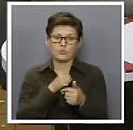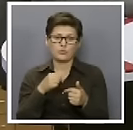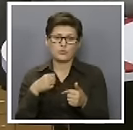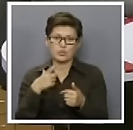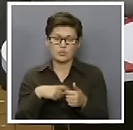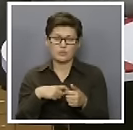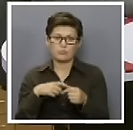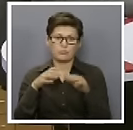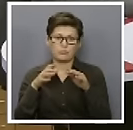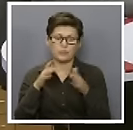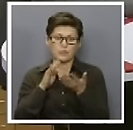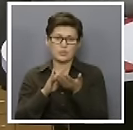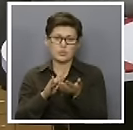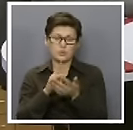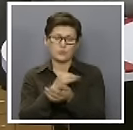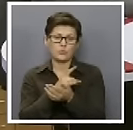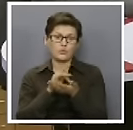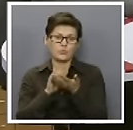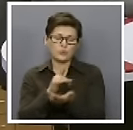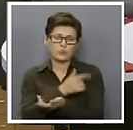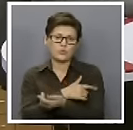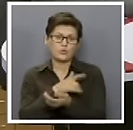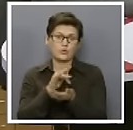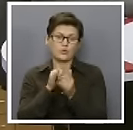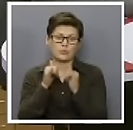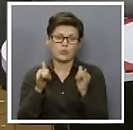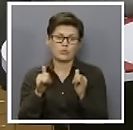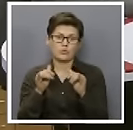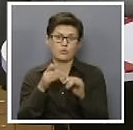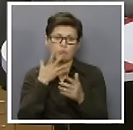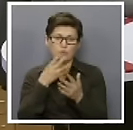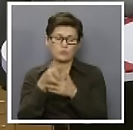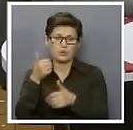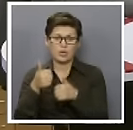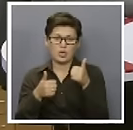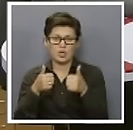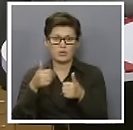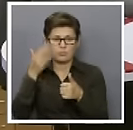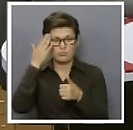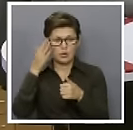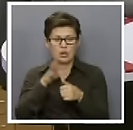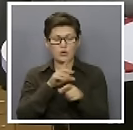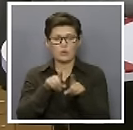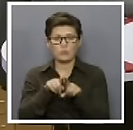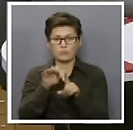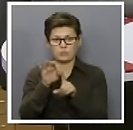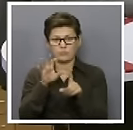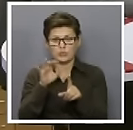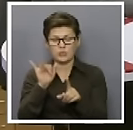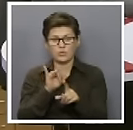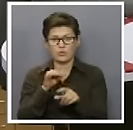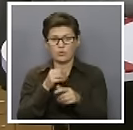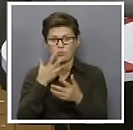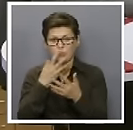өздерінің осы медициналық туризмді дамыту мақсатында және өзінің жаңағынау бәсекелестікке қабілеттілігін көтеру мақсатында және